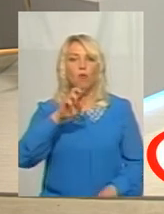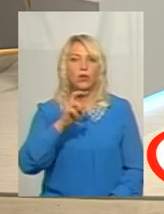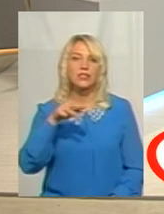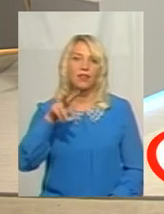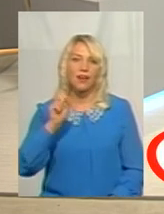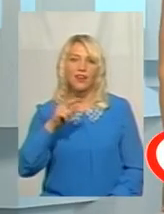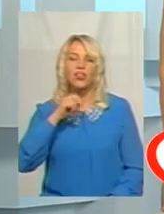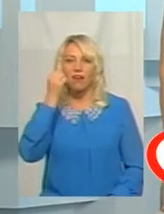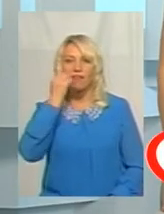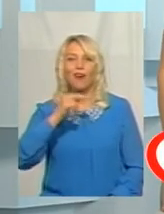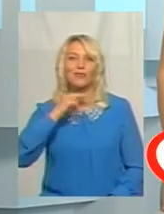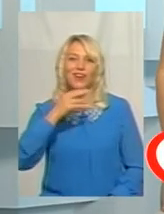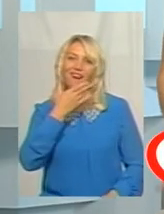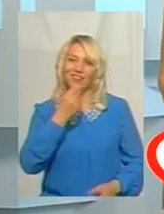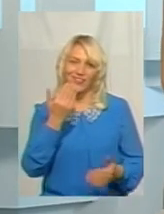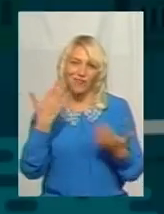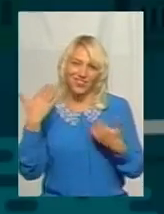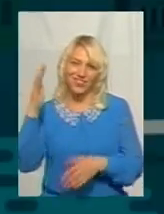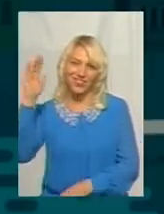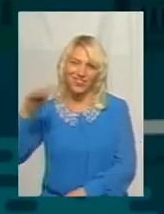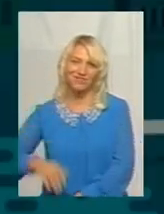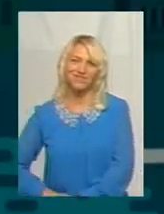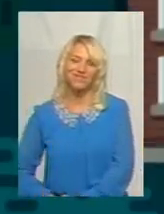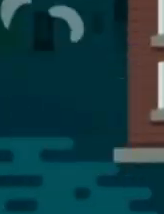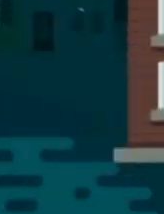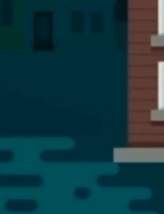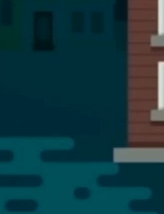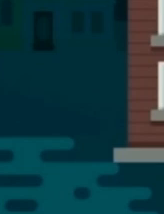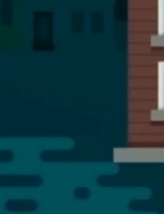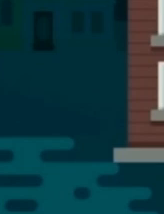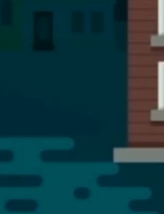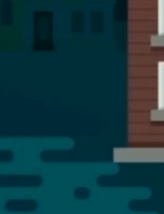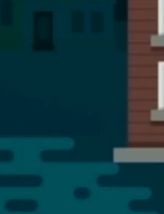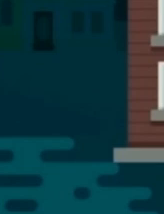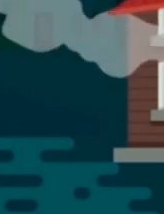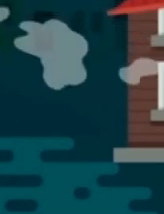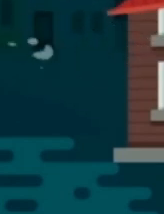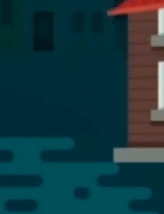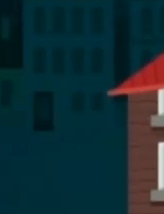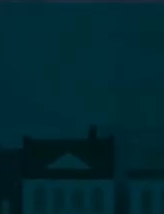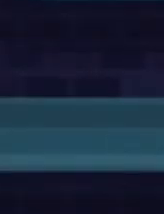дякуємо за увагу. Гарних вихідних.